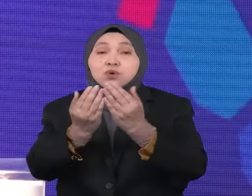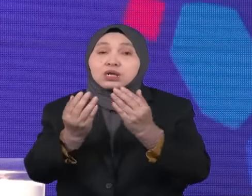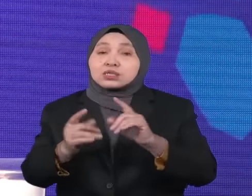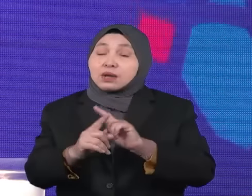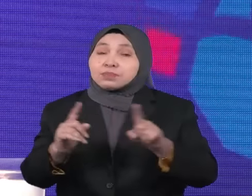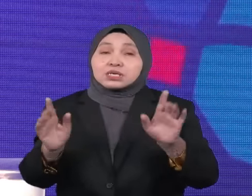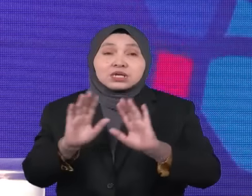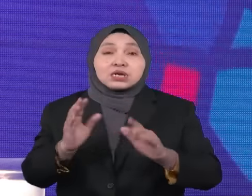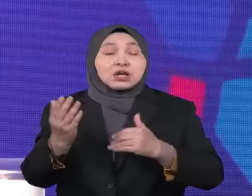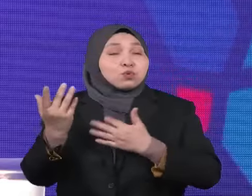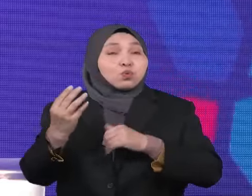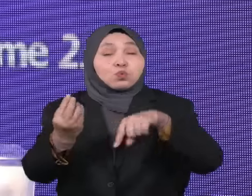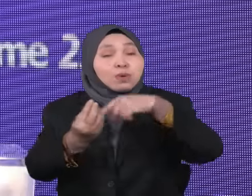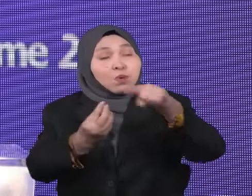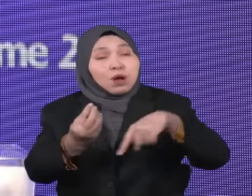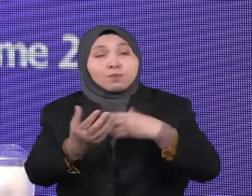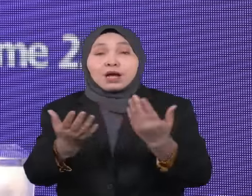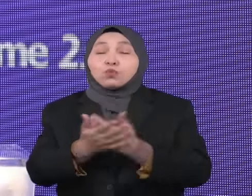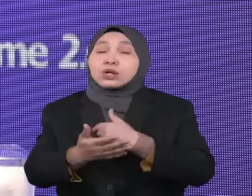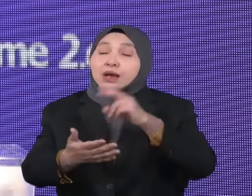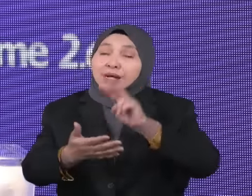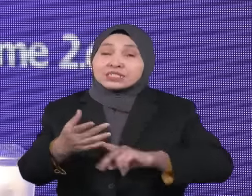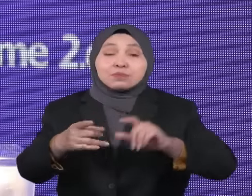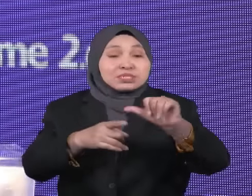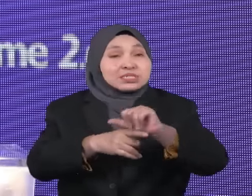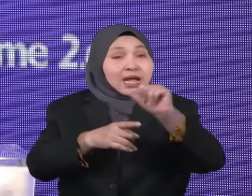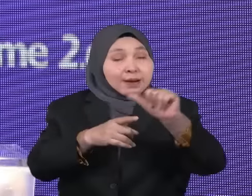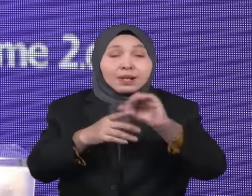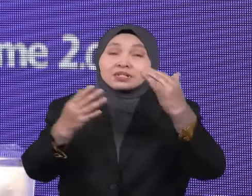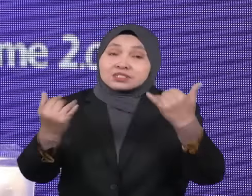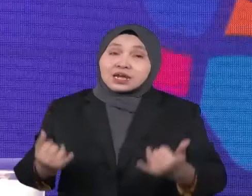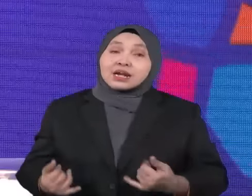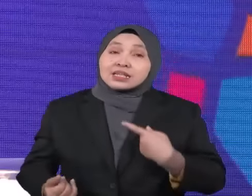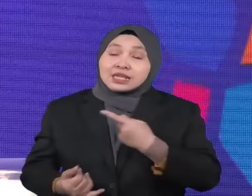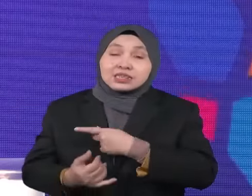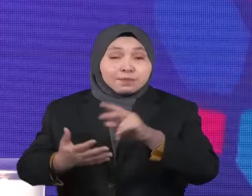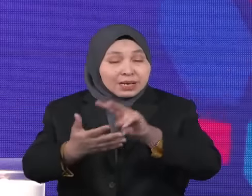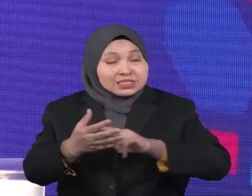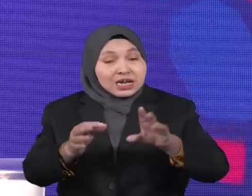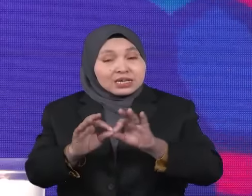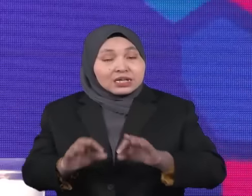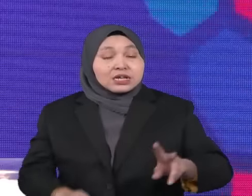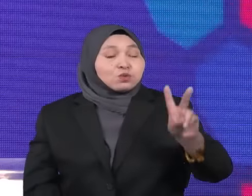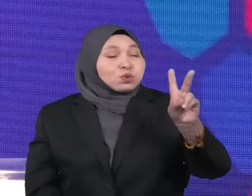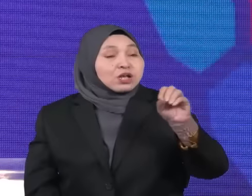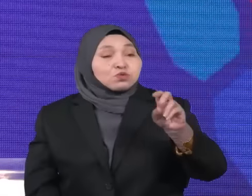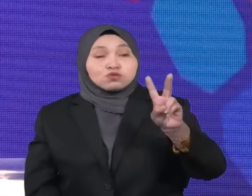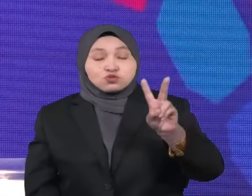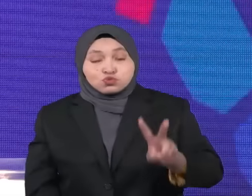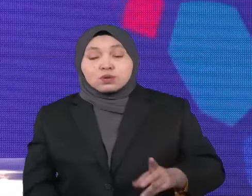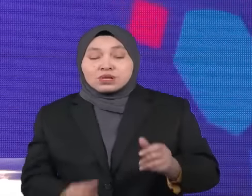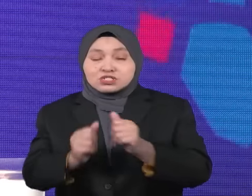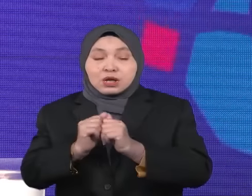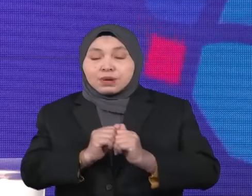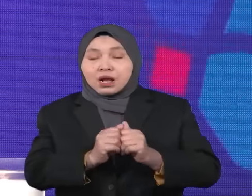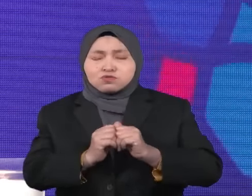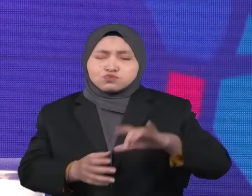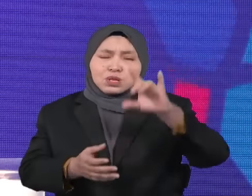tunggu tawaf baru nak baca. Kena amalkanlah sekarang. Baik, yeah, kita baca ayat yang ke-202 sama-sama insya-Allah.